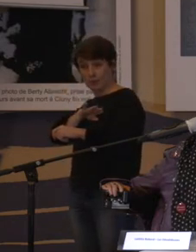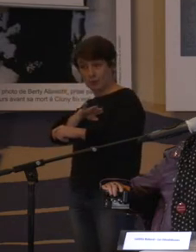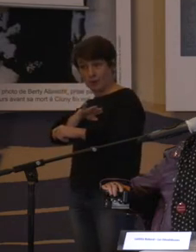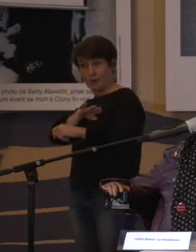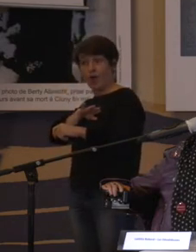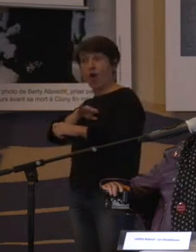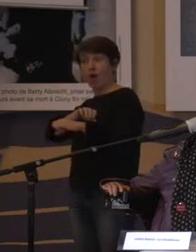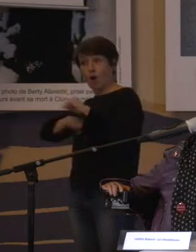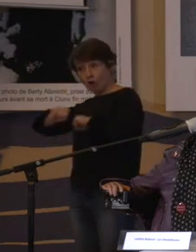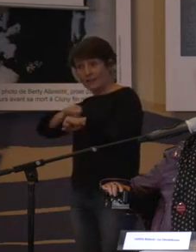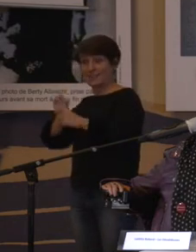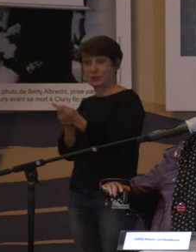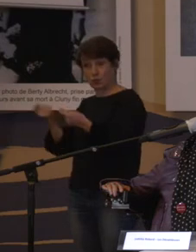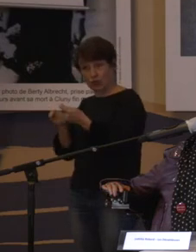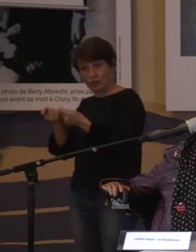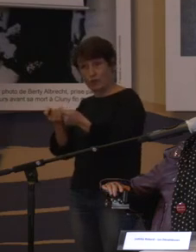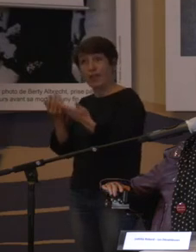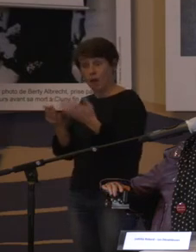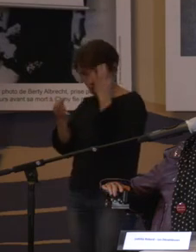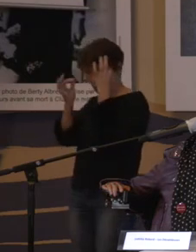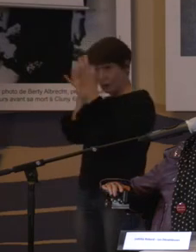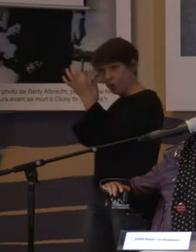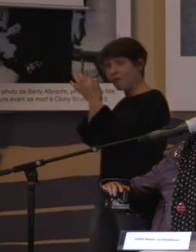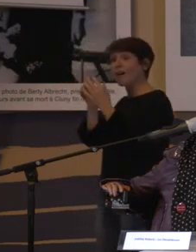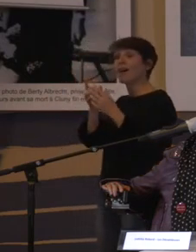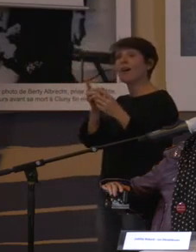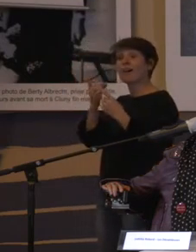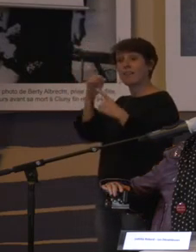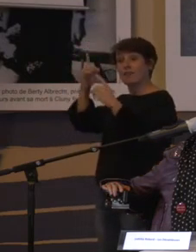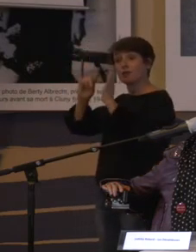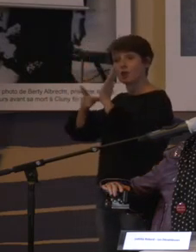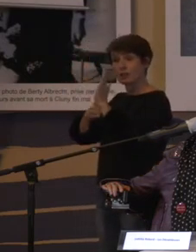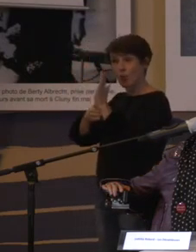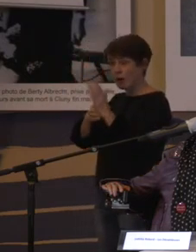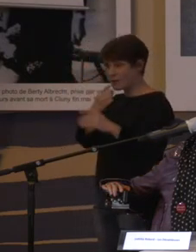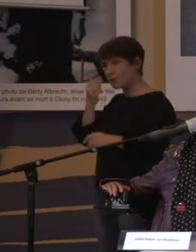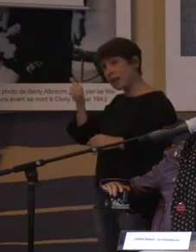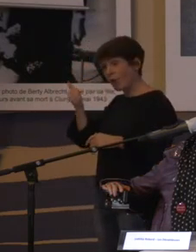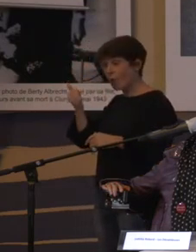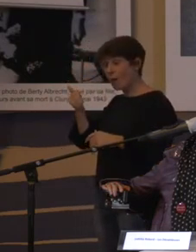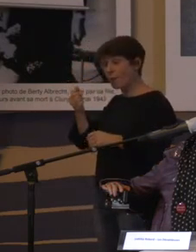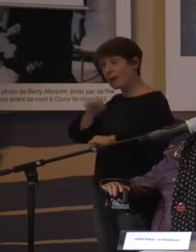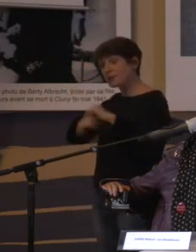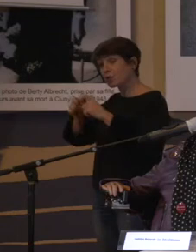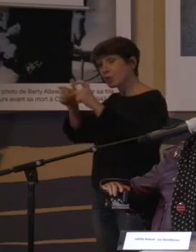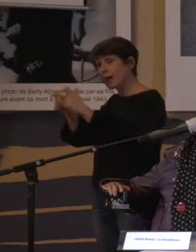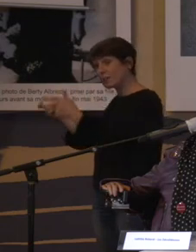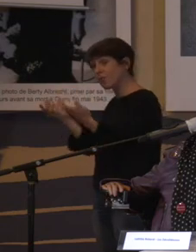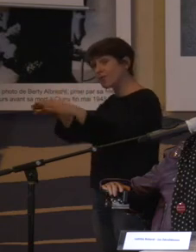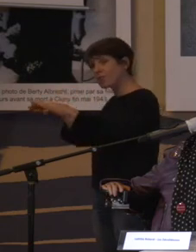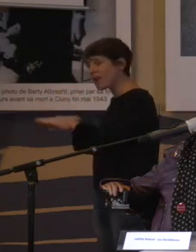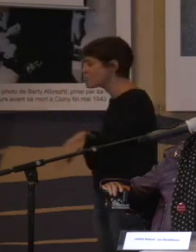des droits sur la manière dont ils peuvent mettre en place la désinstitutionnalisation, par exemple. Et puis surtout, et là nous